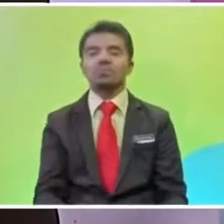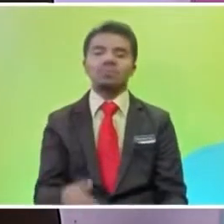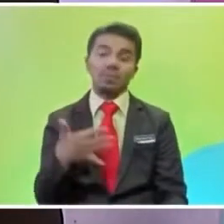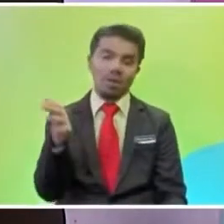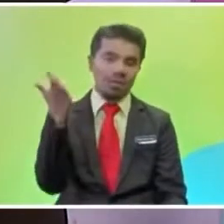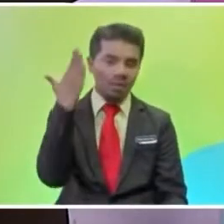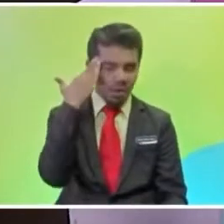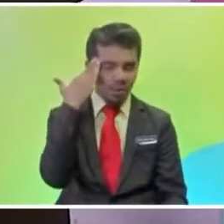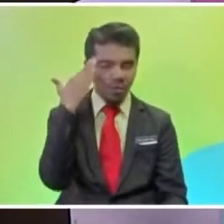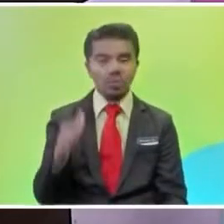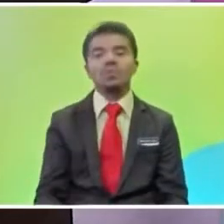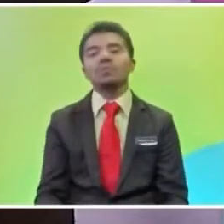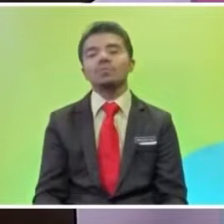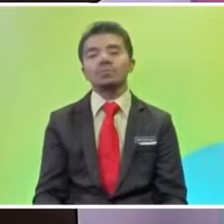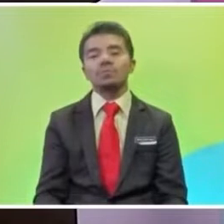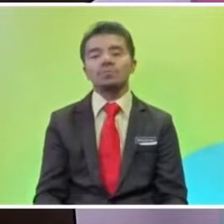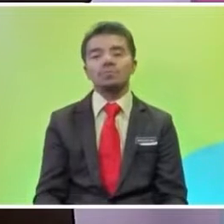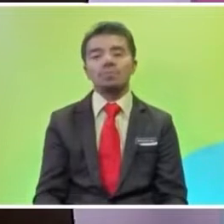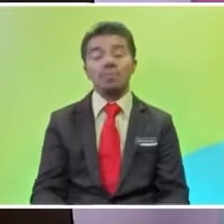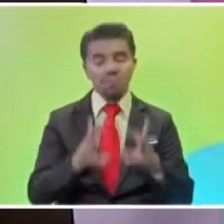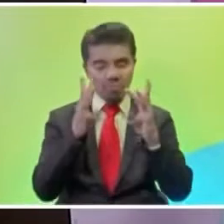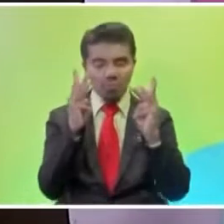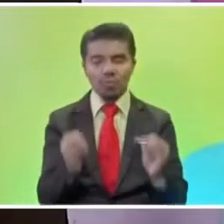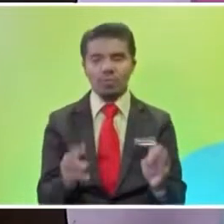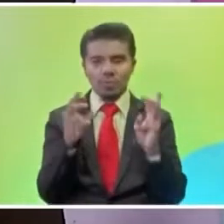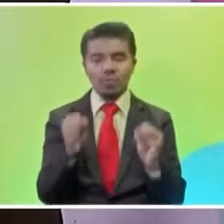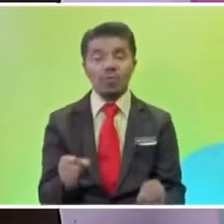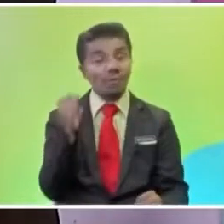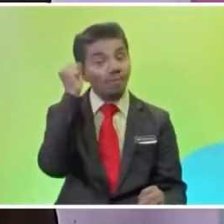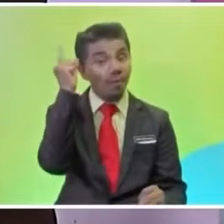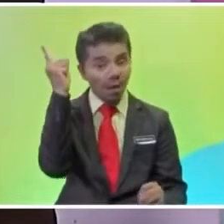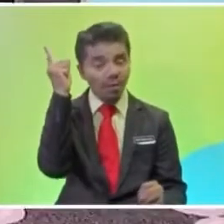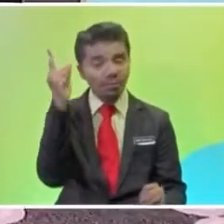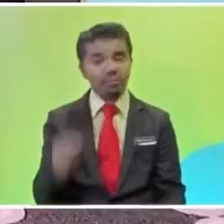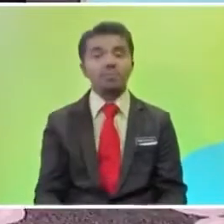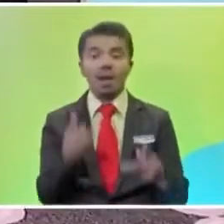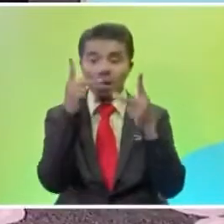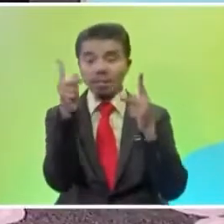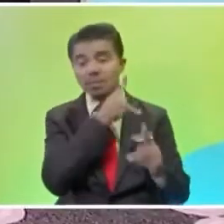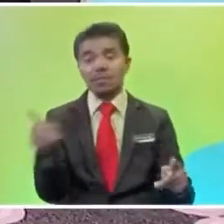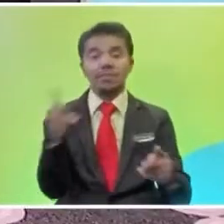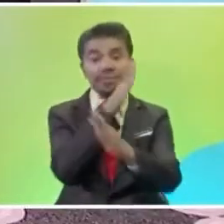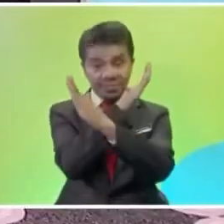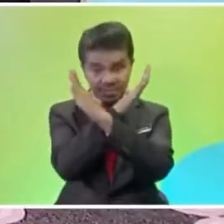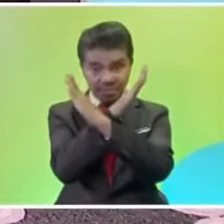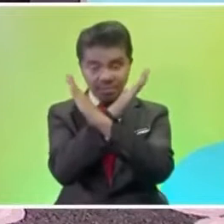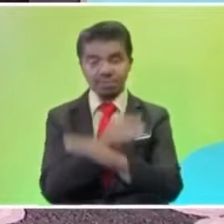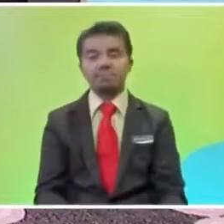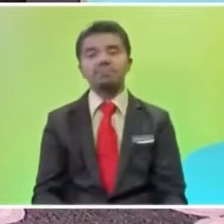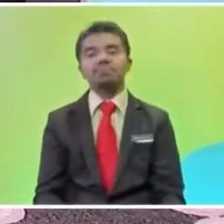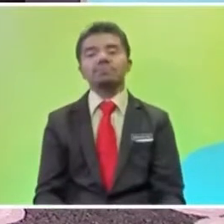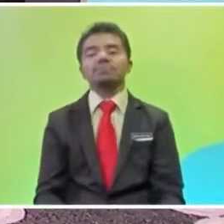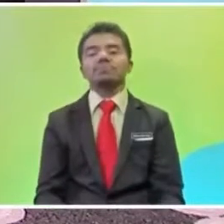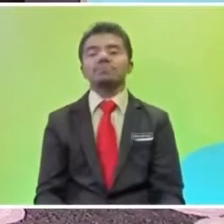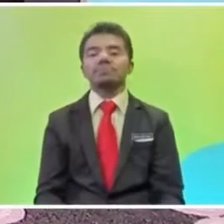sudah tahu bahwa murid itu paham terhadap apa yang dipelajari ini telah menjadikan tidak kepada